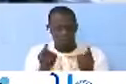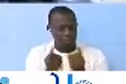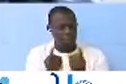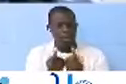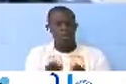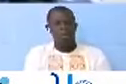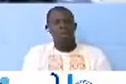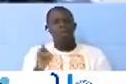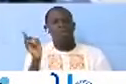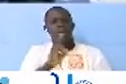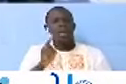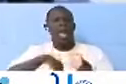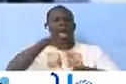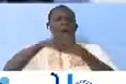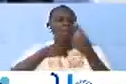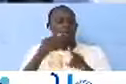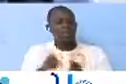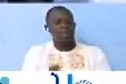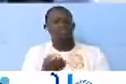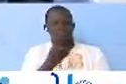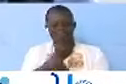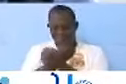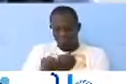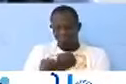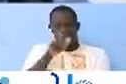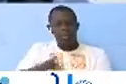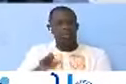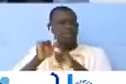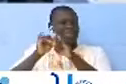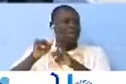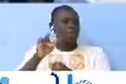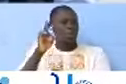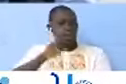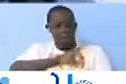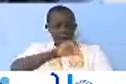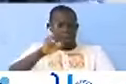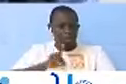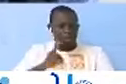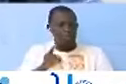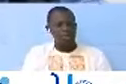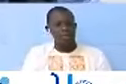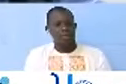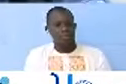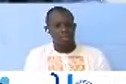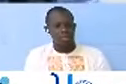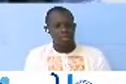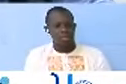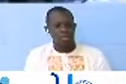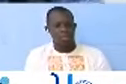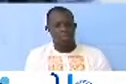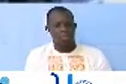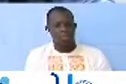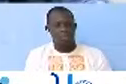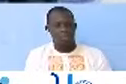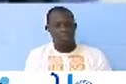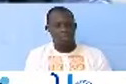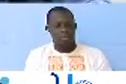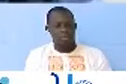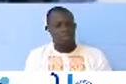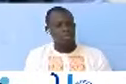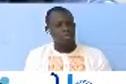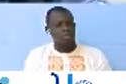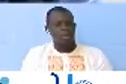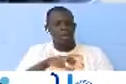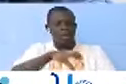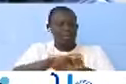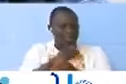about detention? Muda rodum kamu muda kas indi dua kilindu. Kamu muda kas indi dua kilindu. Ah, ini nama ke? Nada dulu.